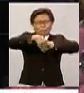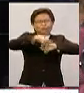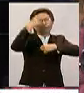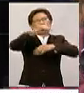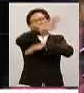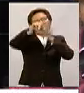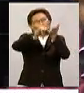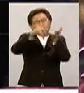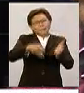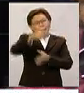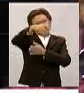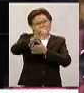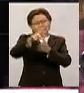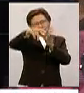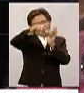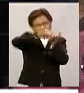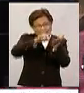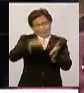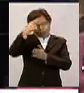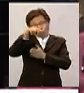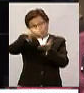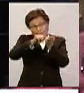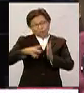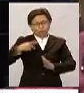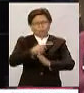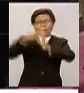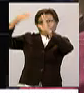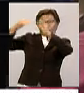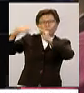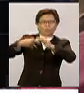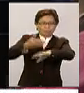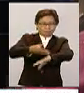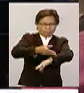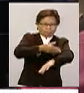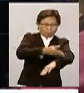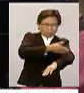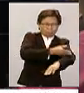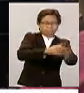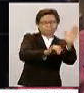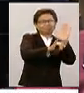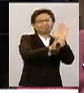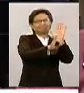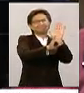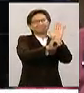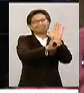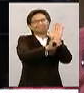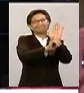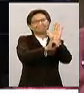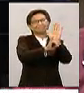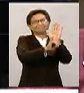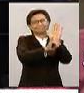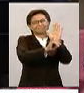medias. We hope we can improve our brand image and also